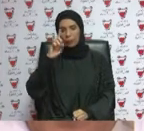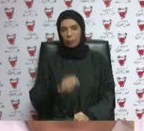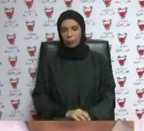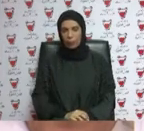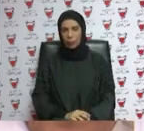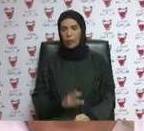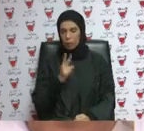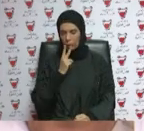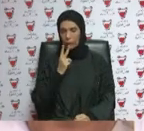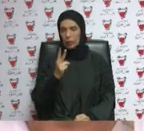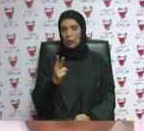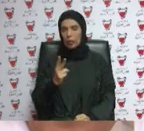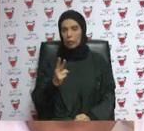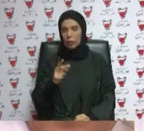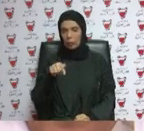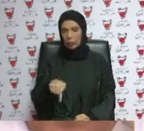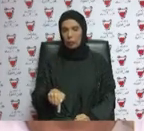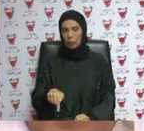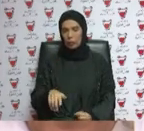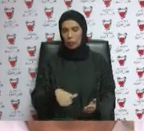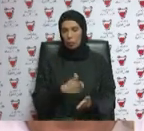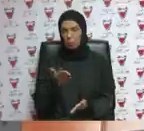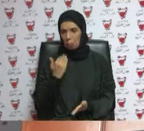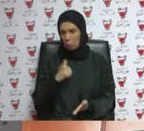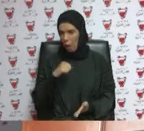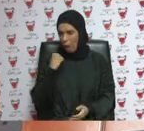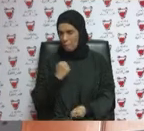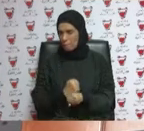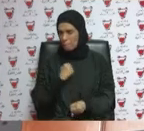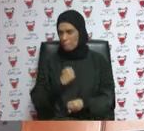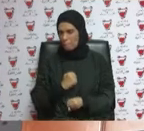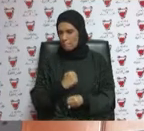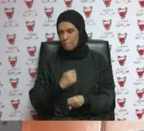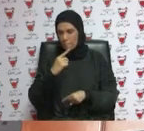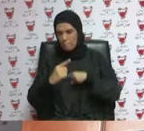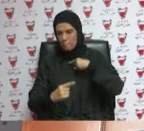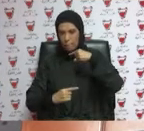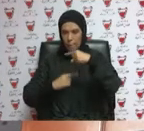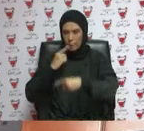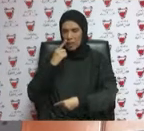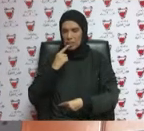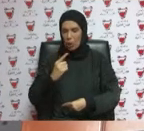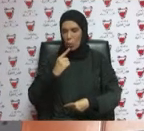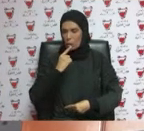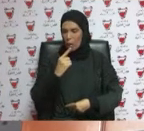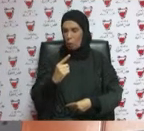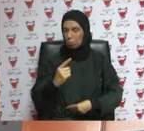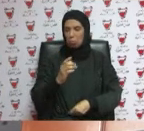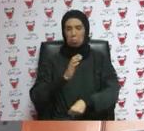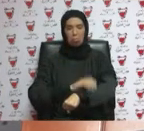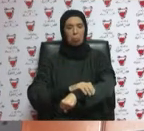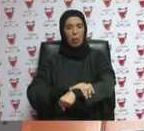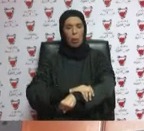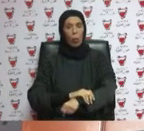لاحظناه في ظل هذه الأزمة ما جاء من فراغ، جاء عمل دؤوب لسنوات. عمل